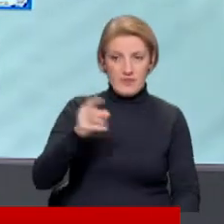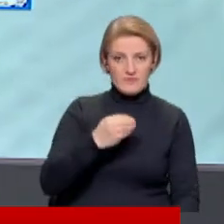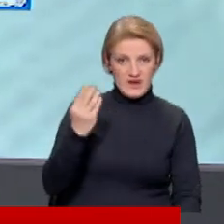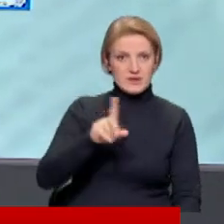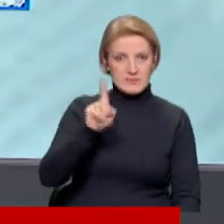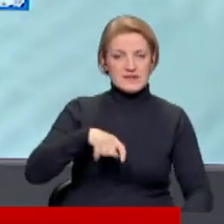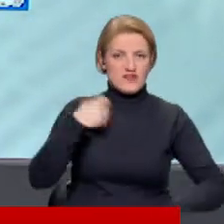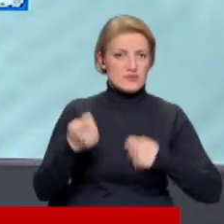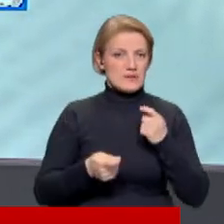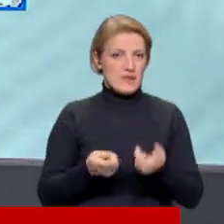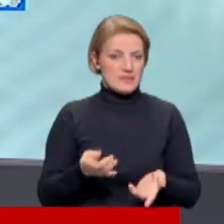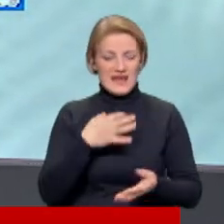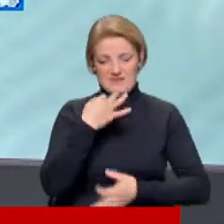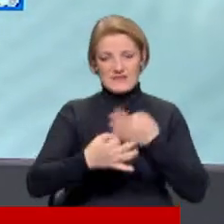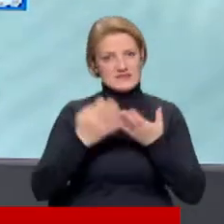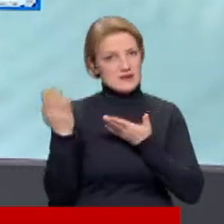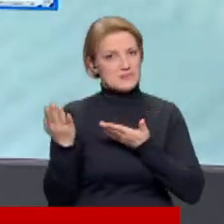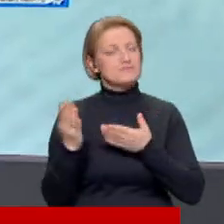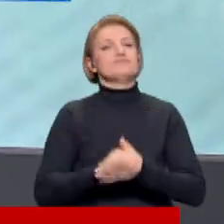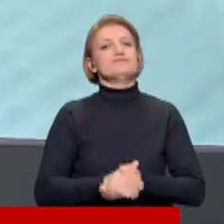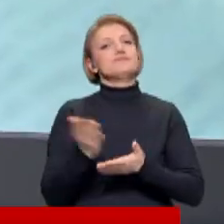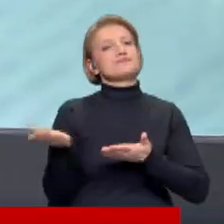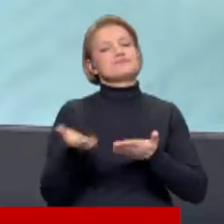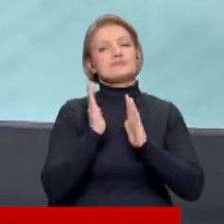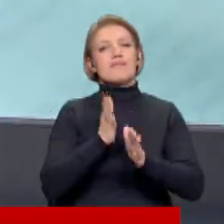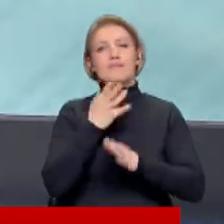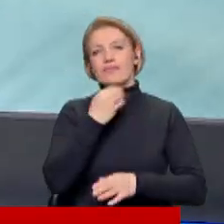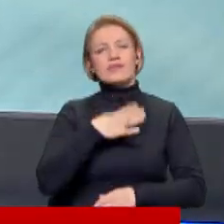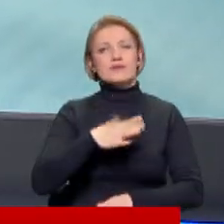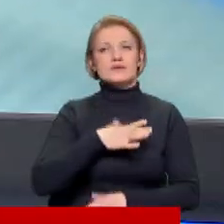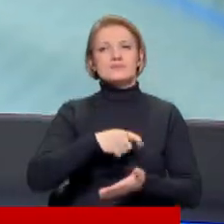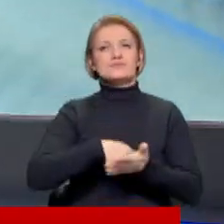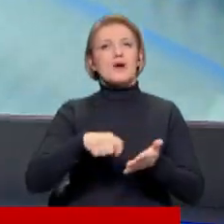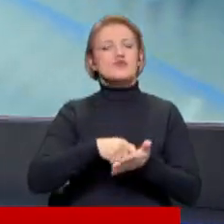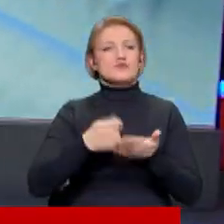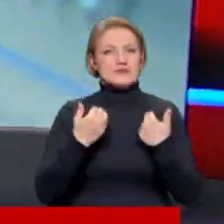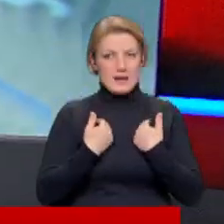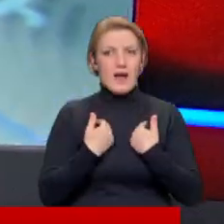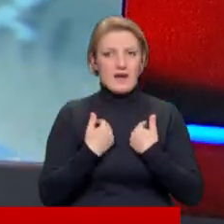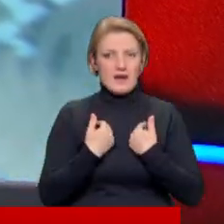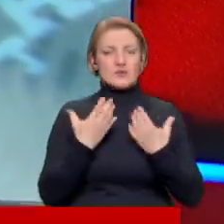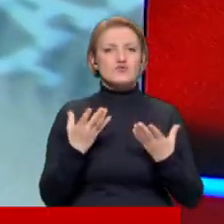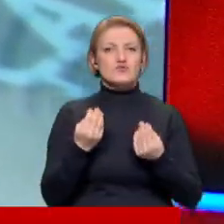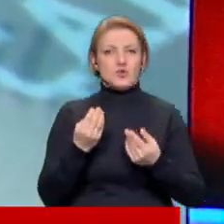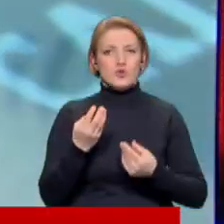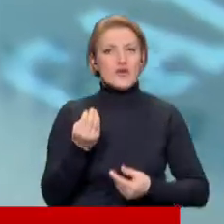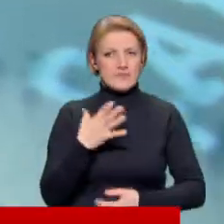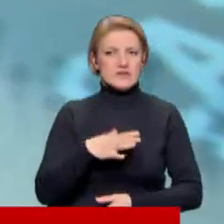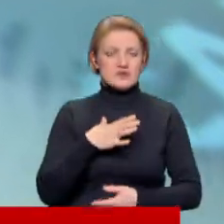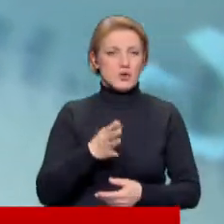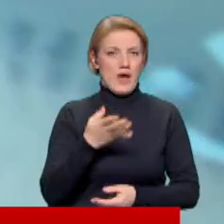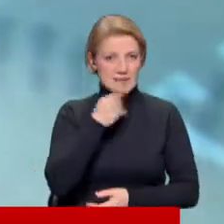verir mi saçma sapan ifadesine devam edelim emeklinin talepleriyle maaşımızla çok şey mi istiyor